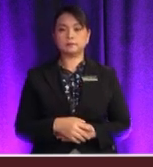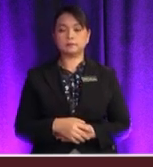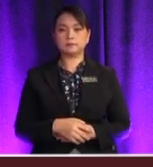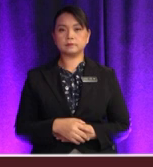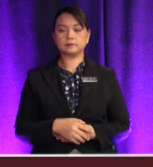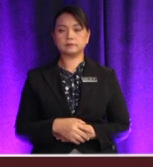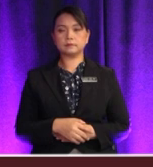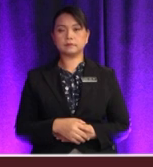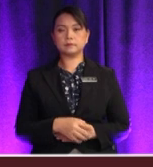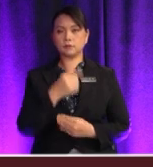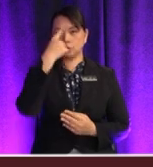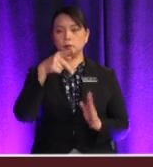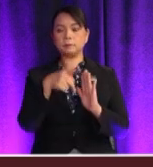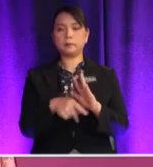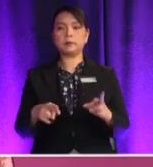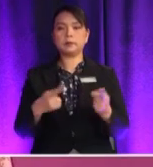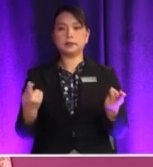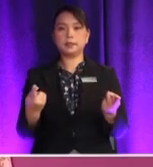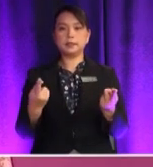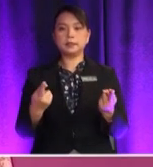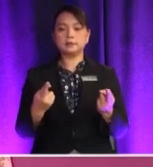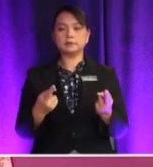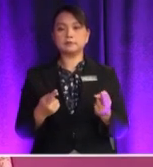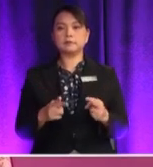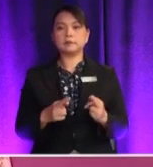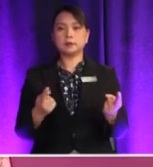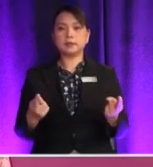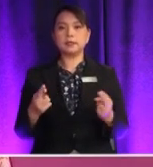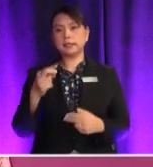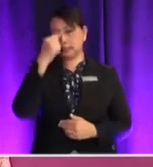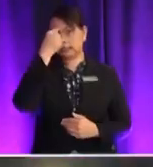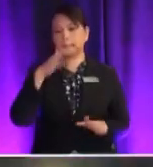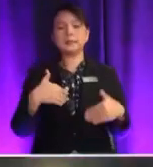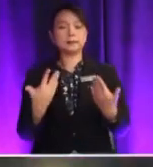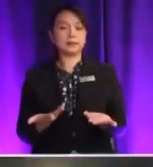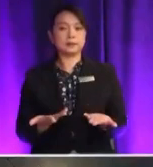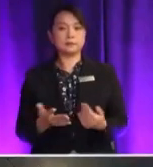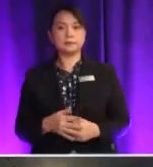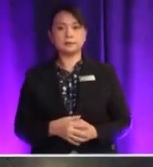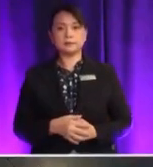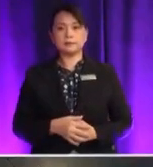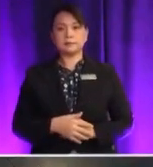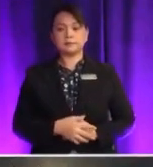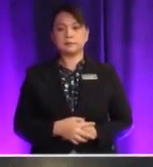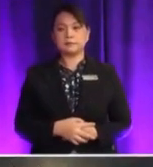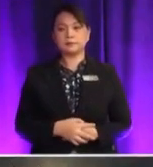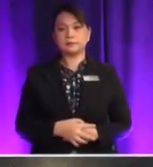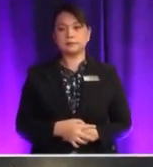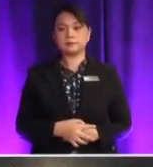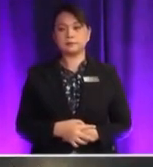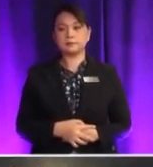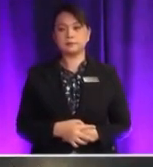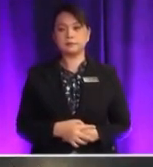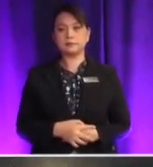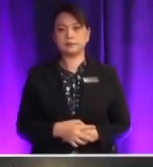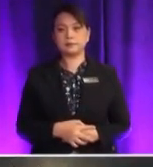untuk perayaan India macam mana? Saya boleh jawab. Ha, saya nak jawab. Okay, saya jawab Akhman ke atau bagi